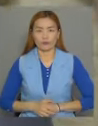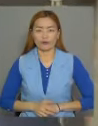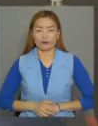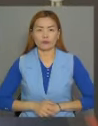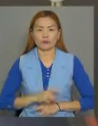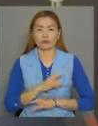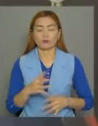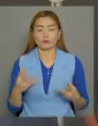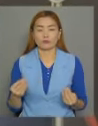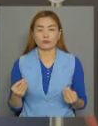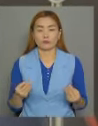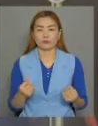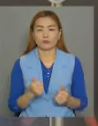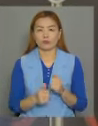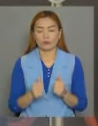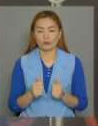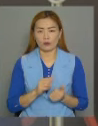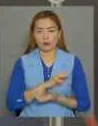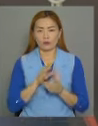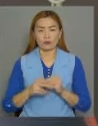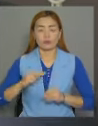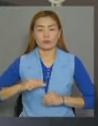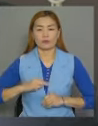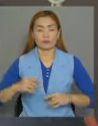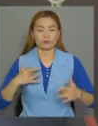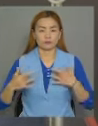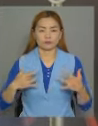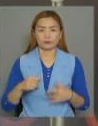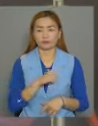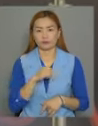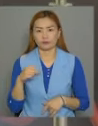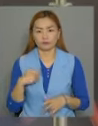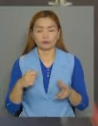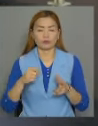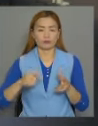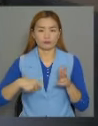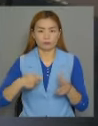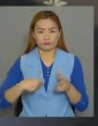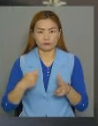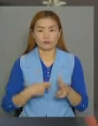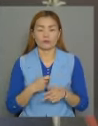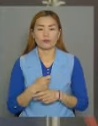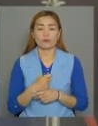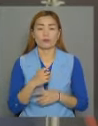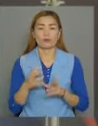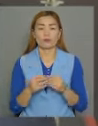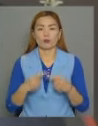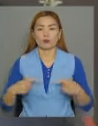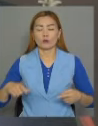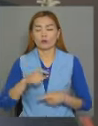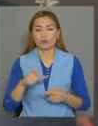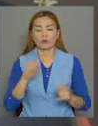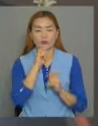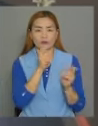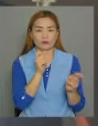мерекеде біздің жыл бойы жұмыс жасаған актерлардың үздіктері, режиссерлар, суретшілер анықталады. Солардың